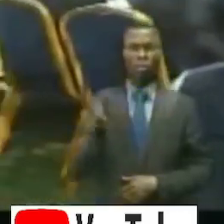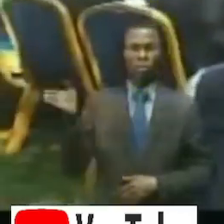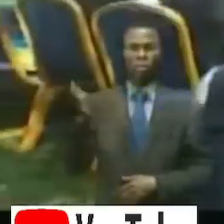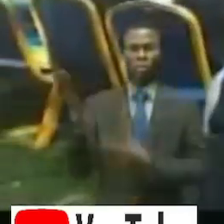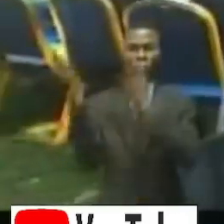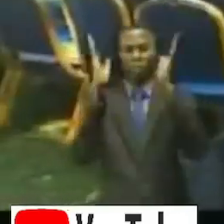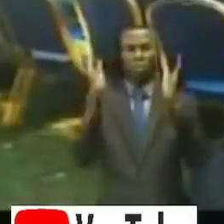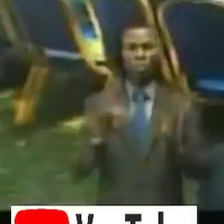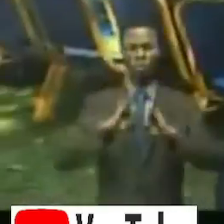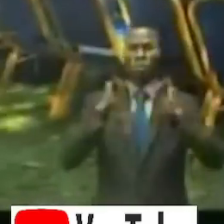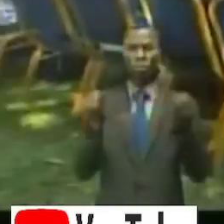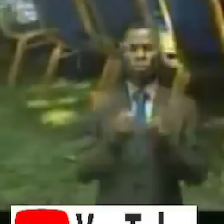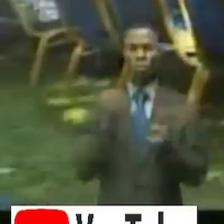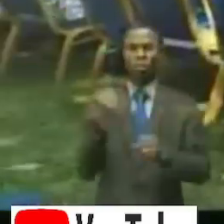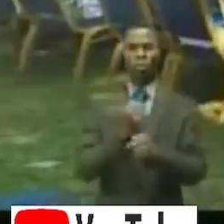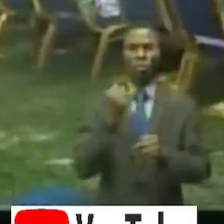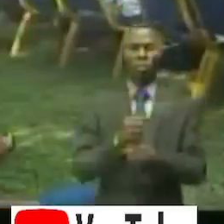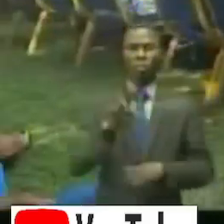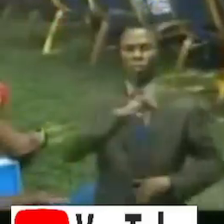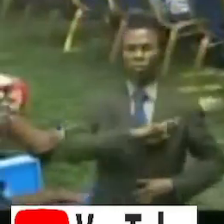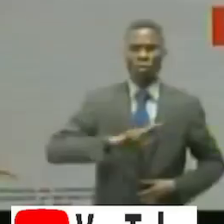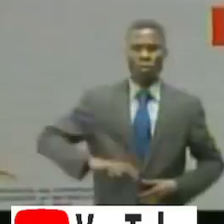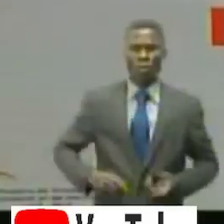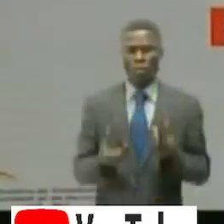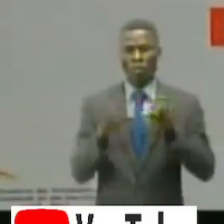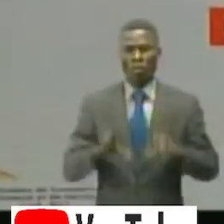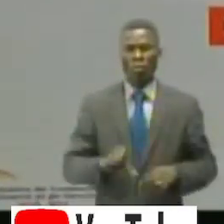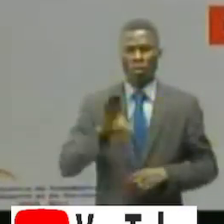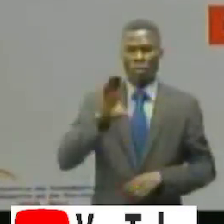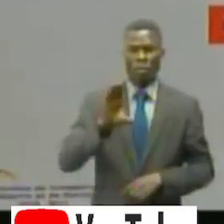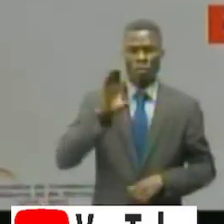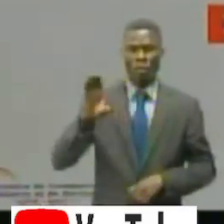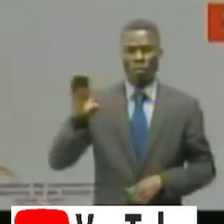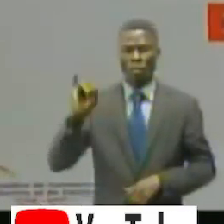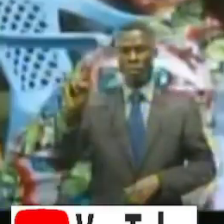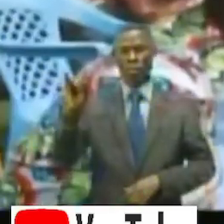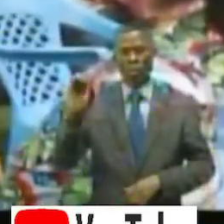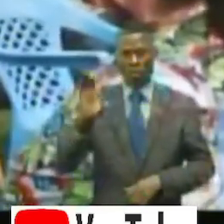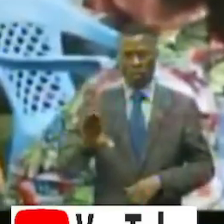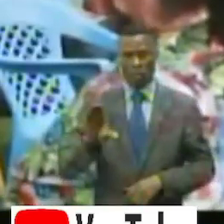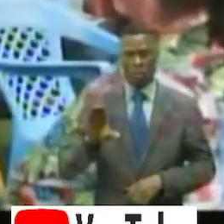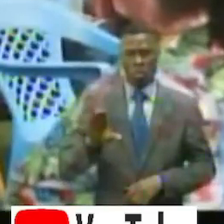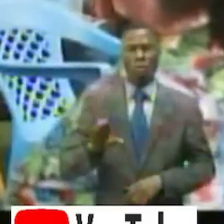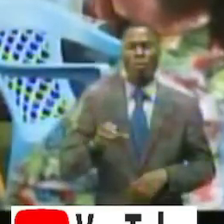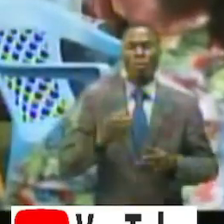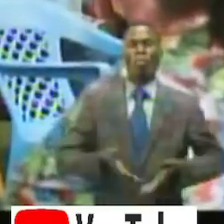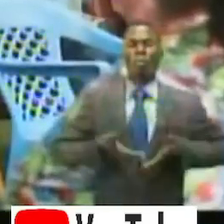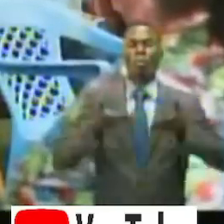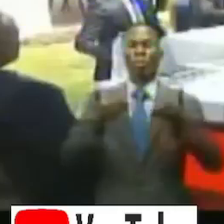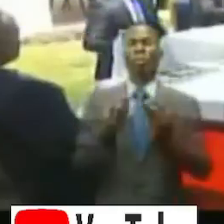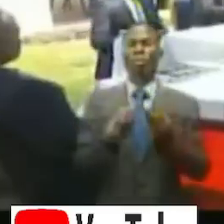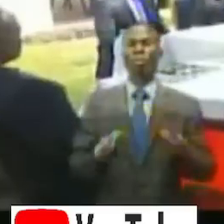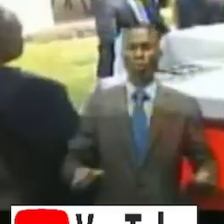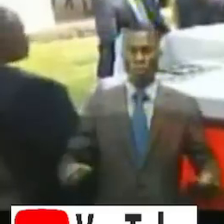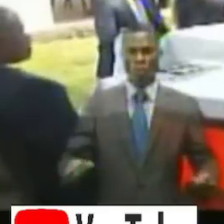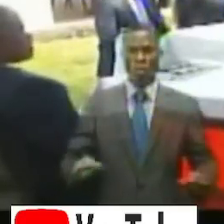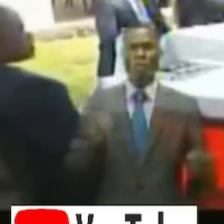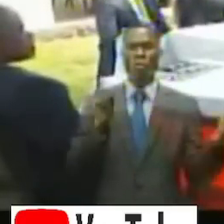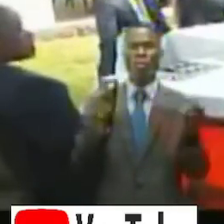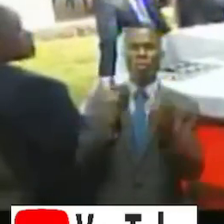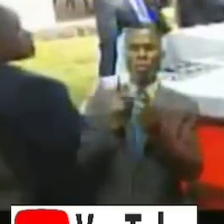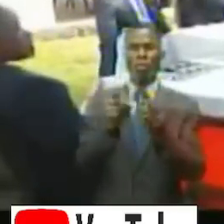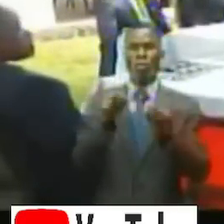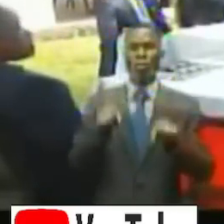commerce, d'industrie et de services de la RDC, CCIS, RDC en sigle, se propose en solution. La rencontre de